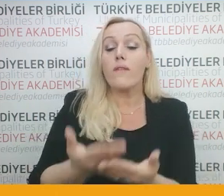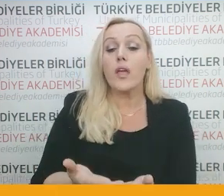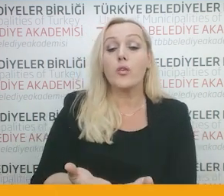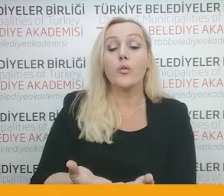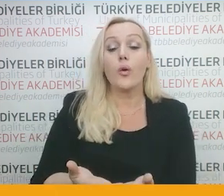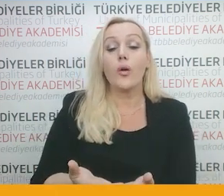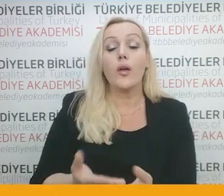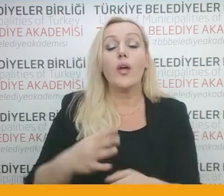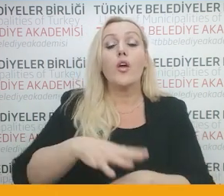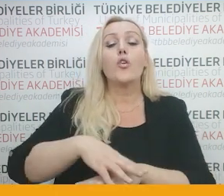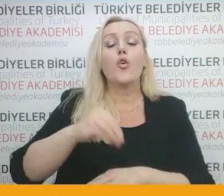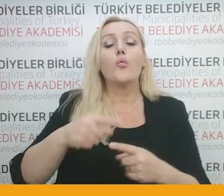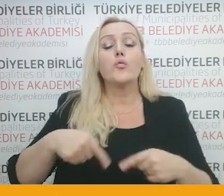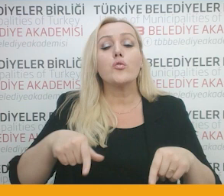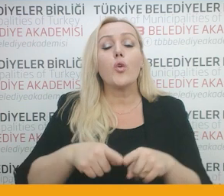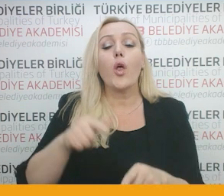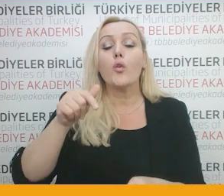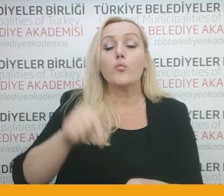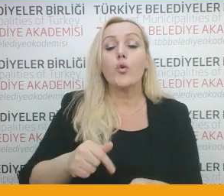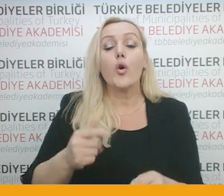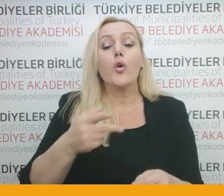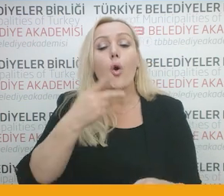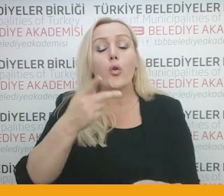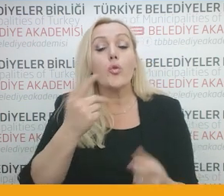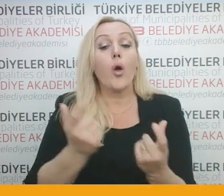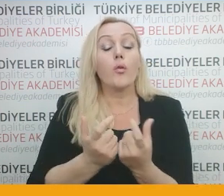Komisyonda bu tasarı görüşülüyor.